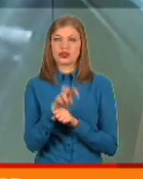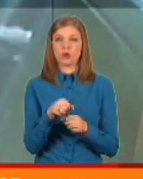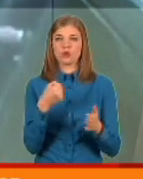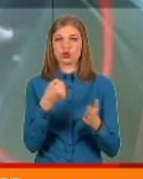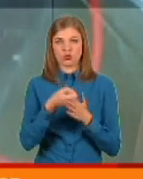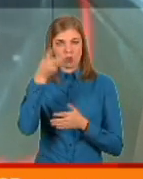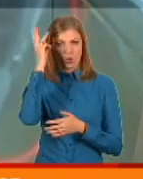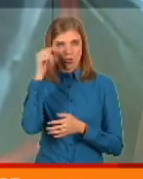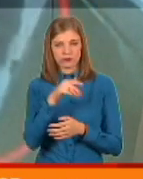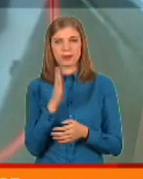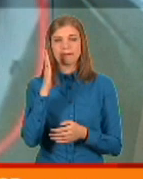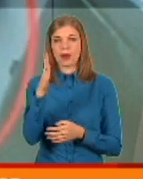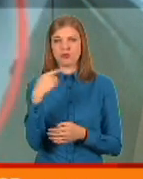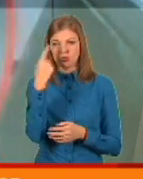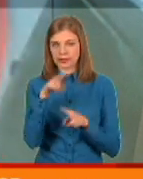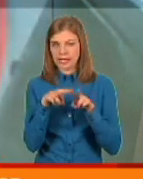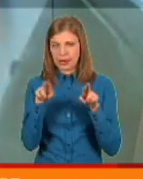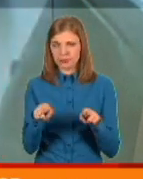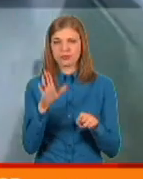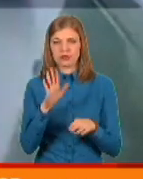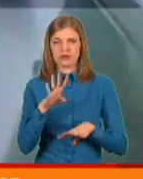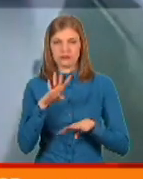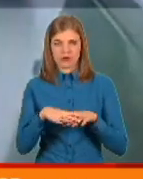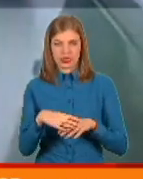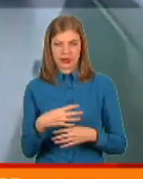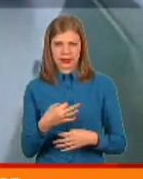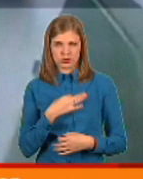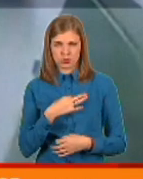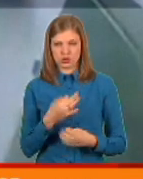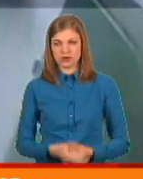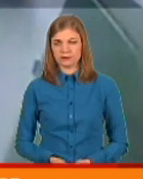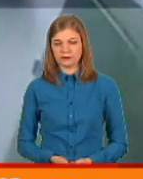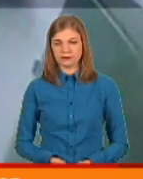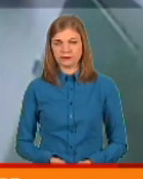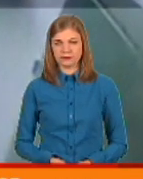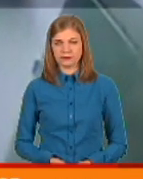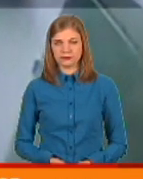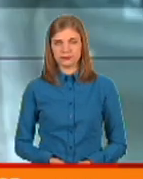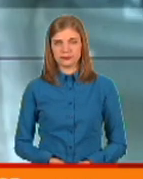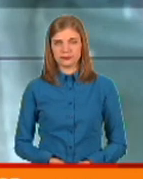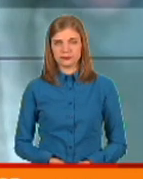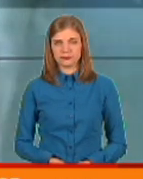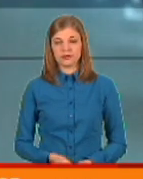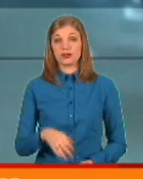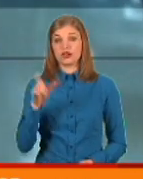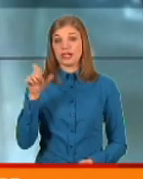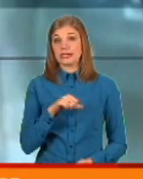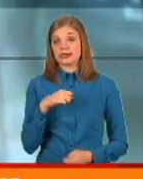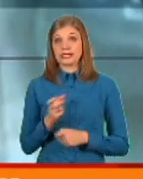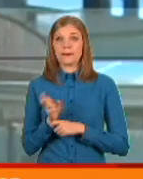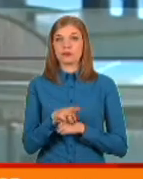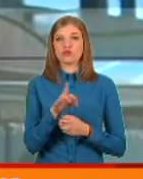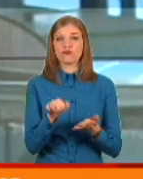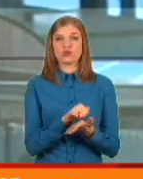до консульства. Майбутній двійник ще в картатій сорочці. With an accomplice. Сам Хашогі прийшов сюди